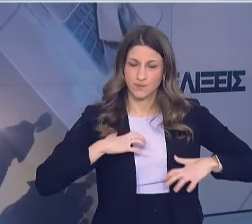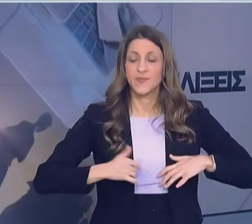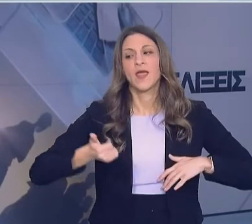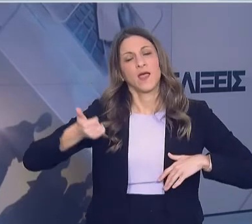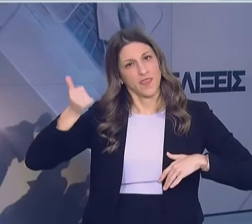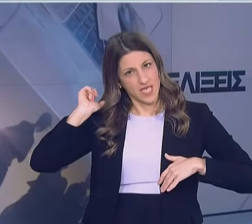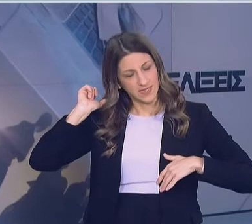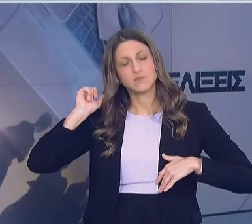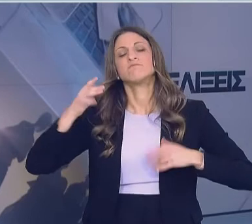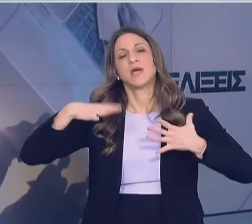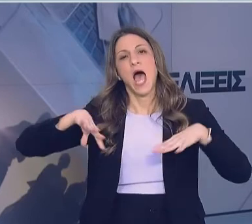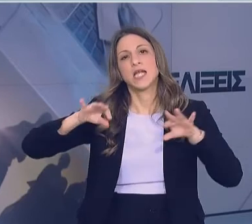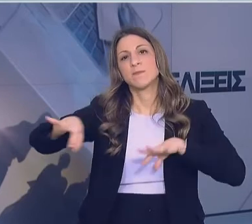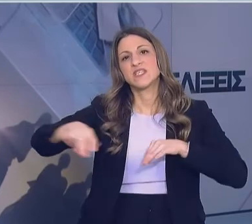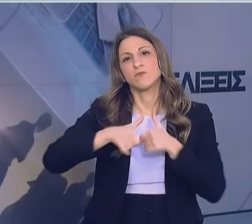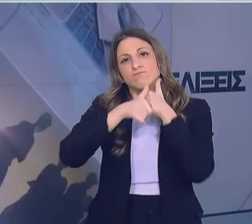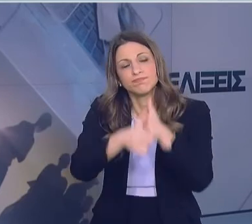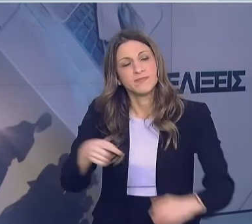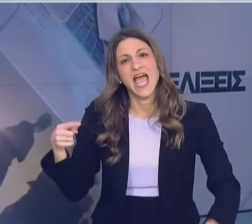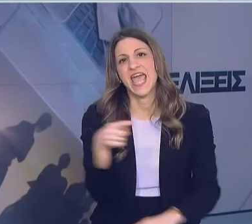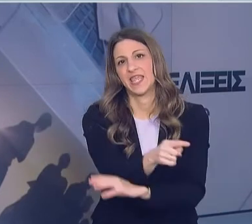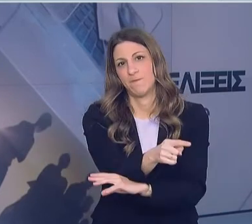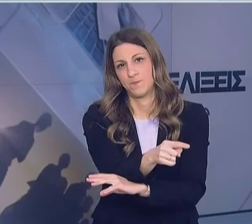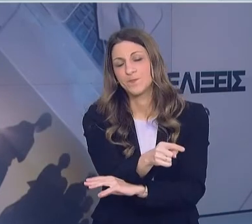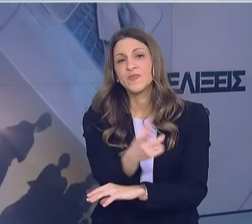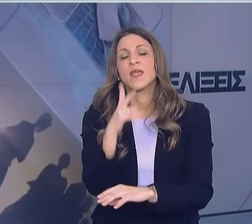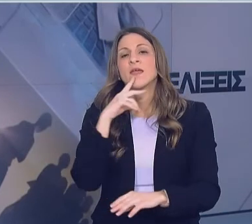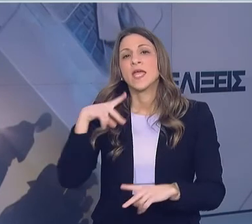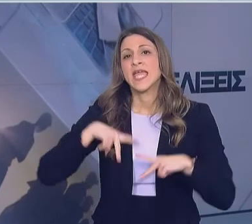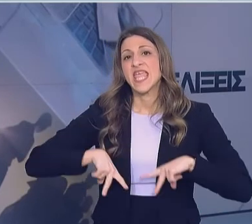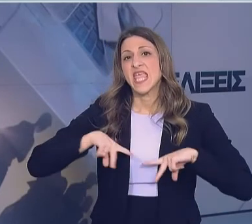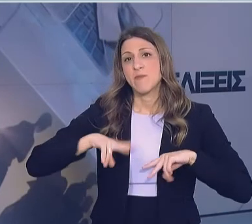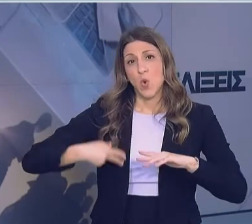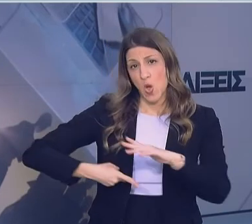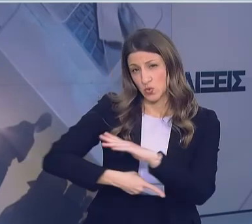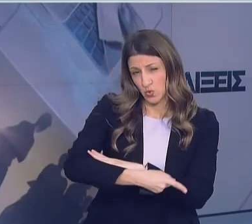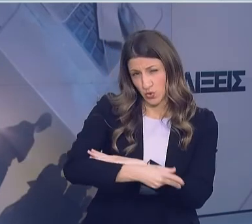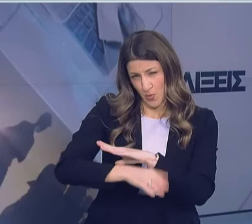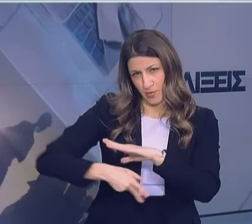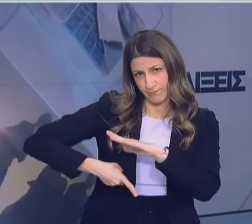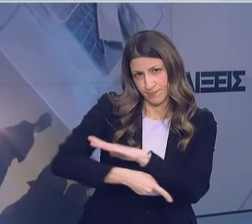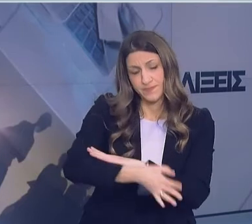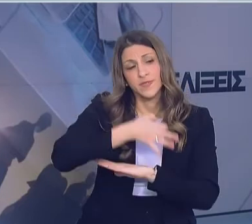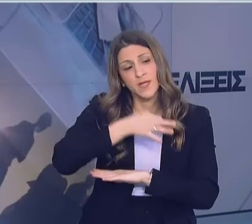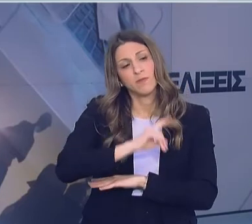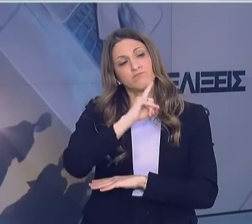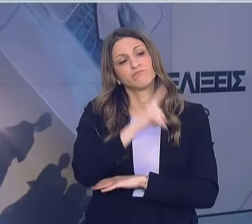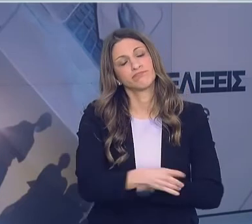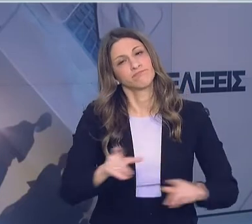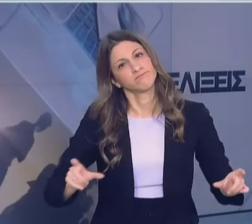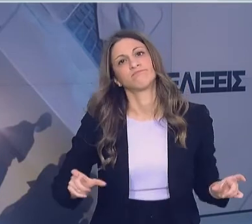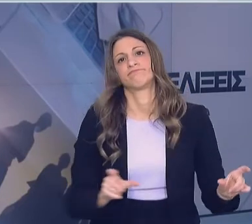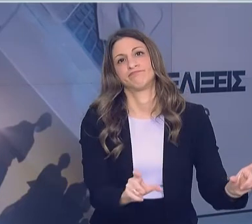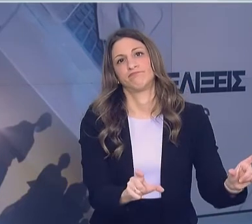πλήρη εφαρμογή και για τη συγκεκριμένη δομή. Με απόφαση του Υπουργού Μετανάστευσης και Ασύλου, η δομή τέθηκε σε πλήρη